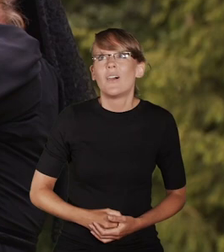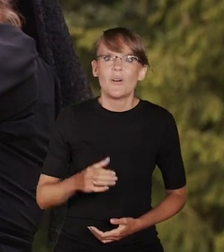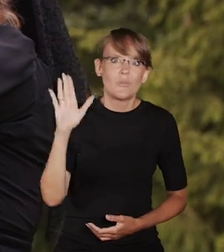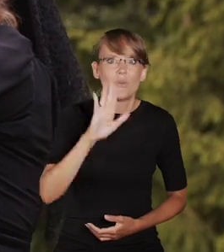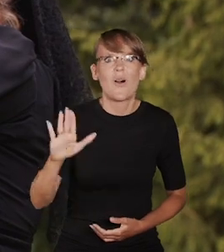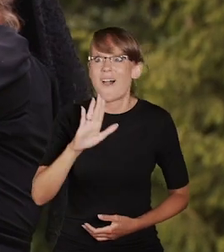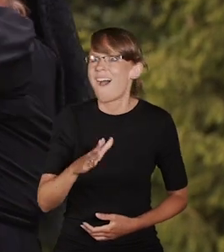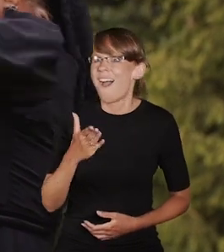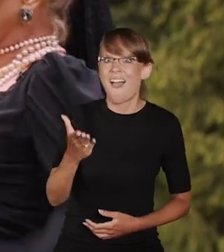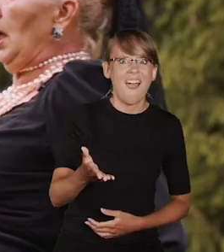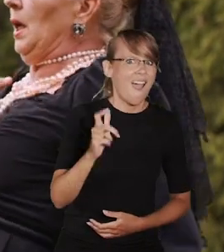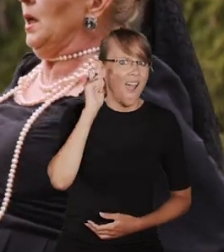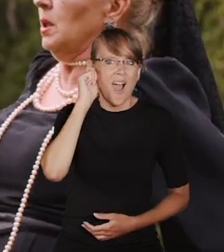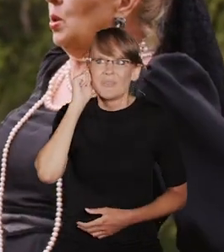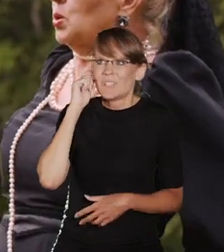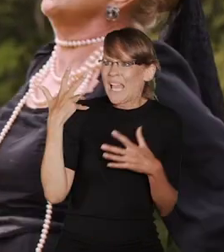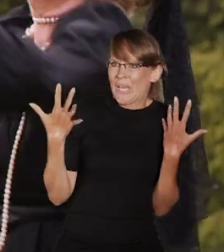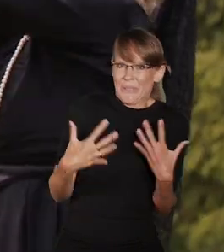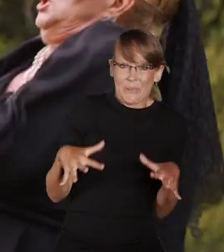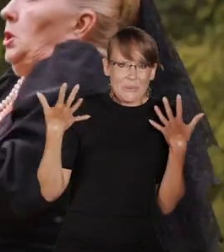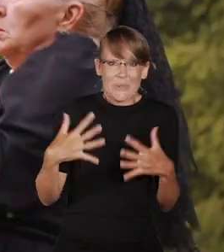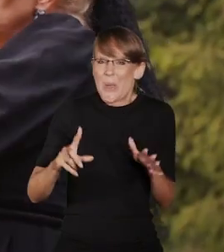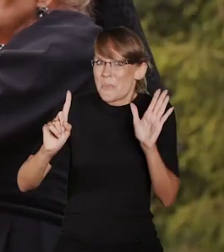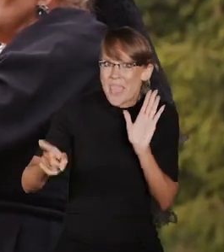bo będę strzelać. Strzelaj pani!